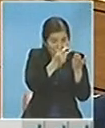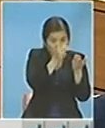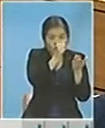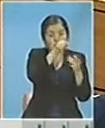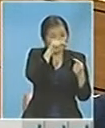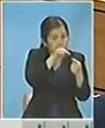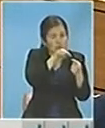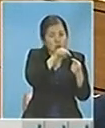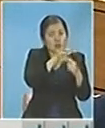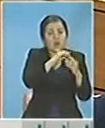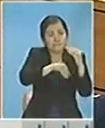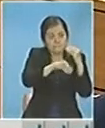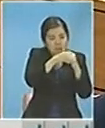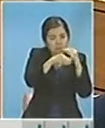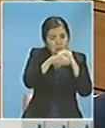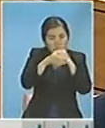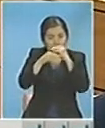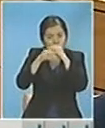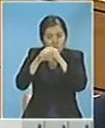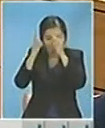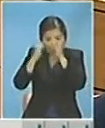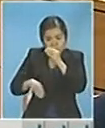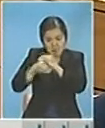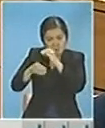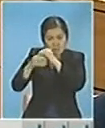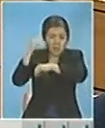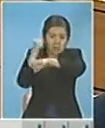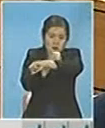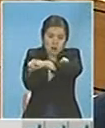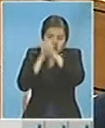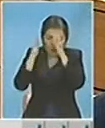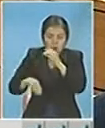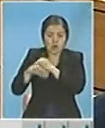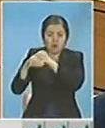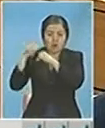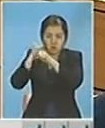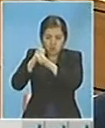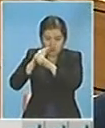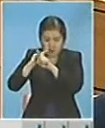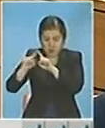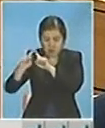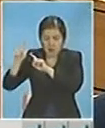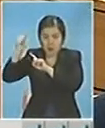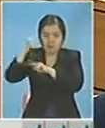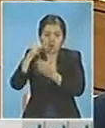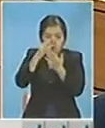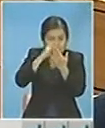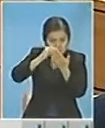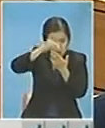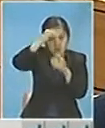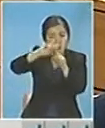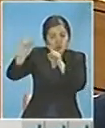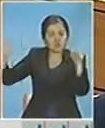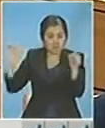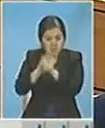ว่าเราเพิ่มเติมจำนวนราชบัณฑิตเข้าไปได้ไหมครับเพื่อจะได้ครอบคลุมทุกสรรพวิชาอย่างที่กราบเรียนจริงๆ